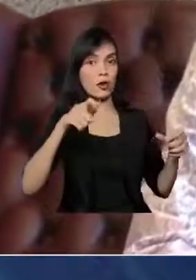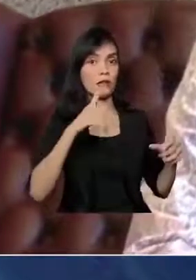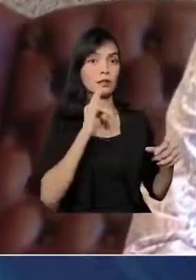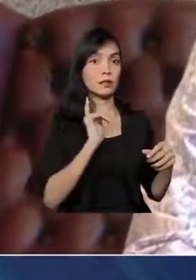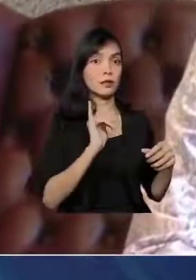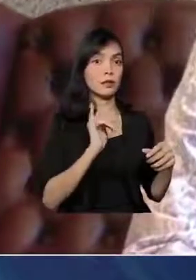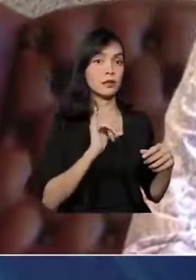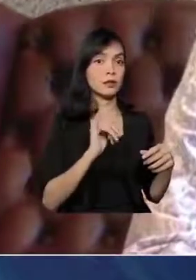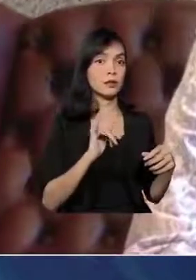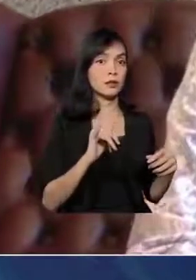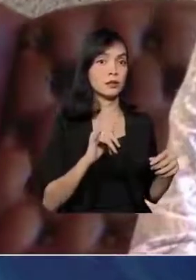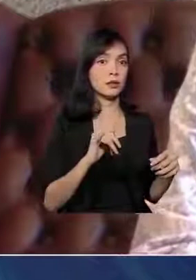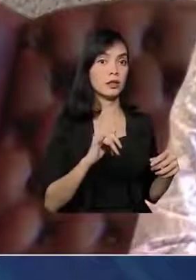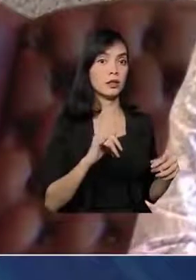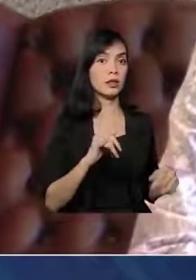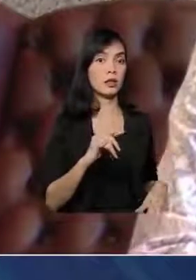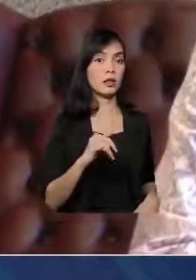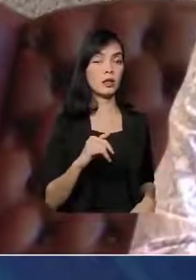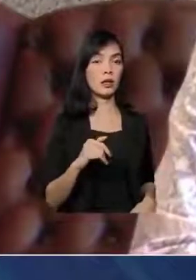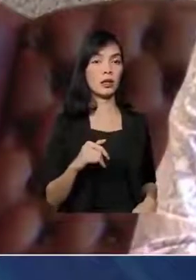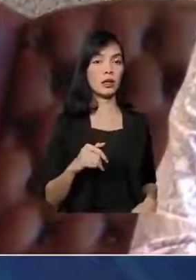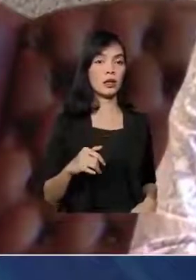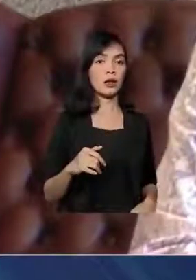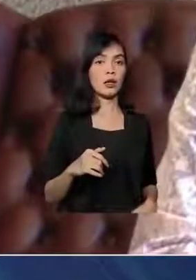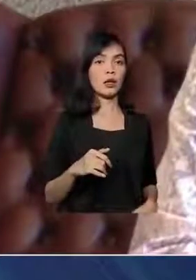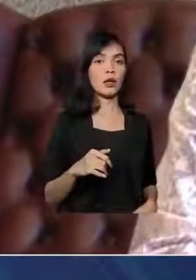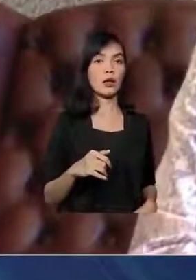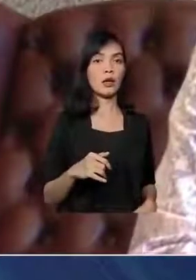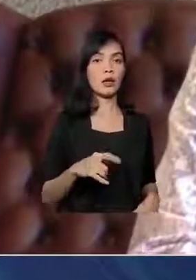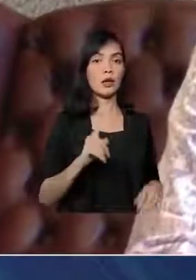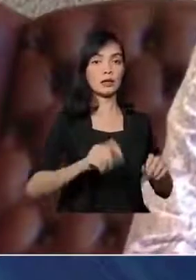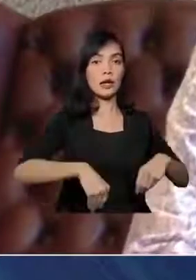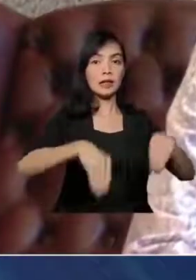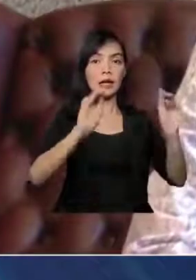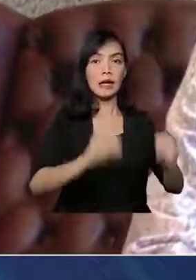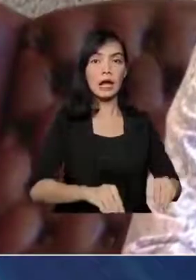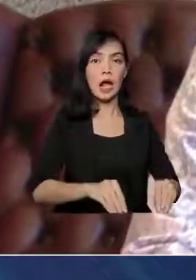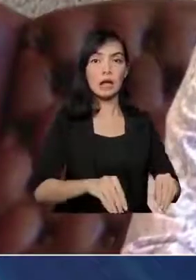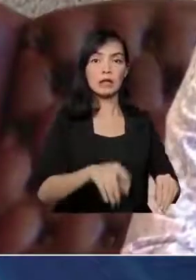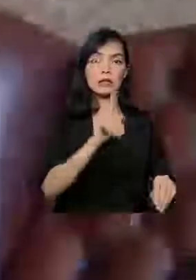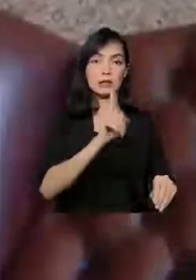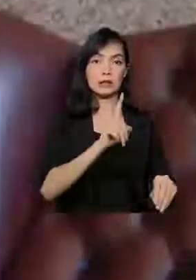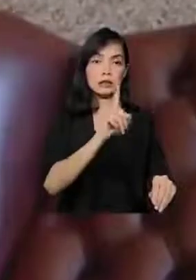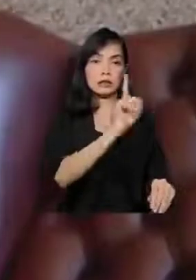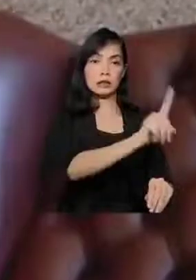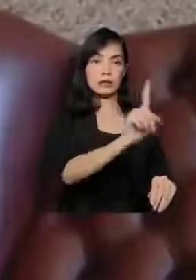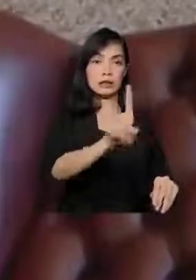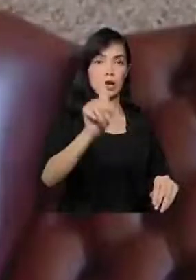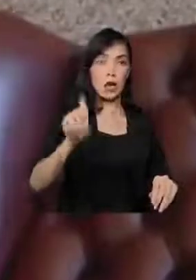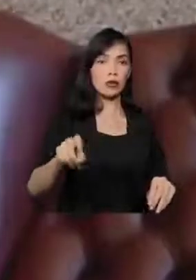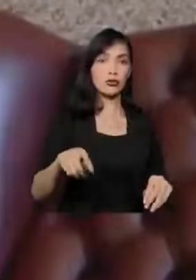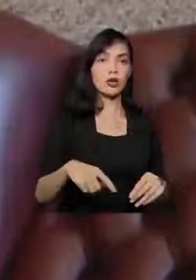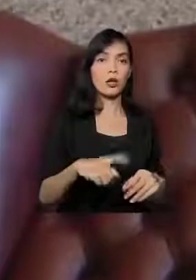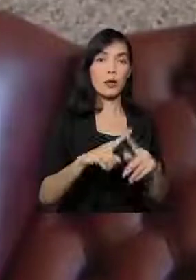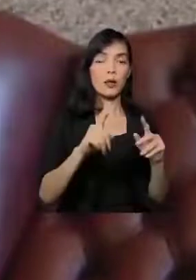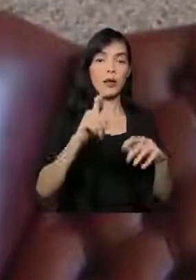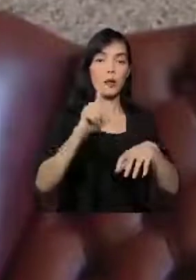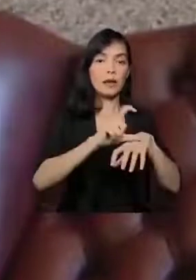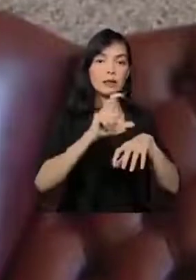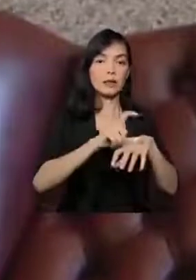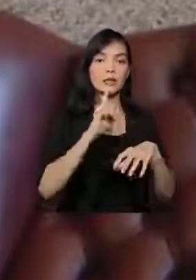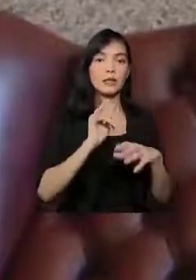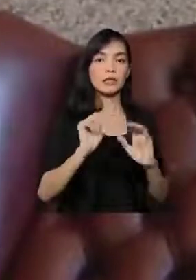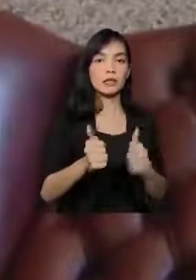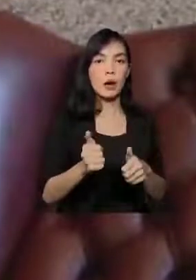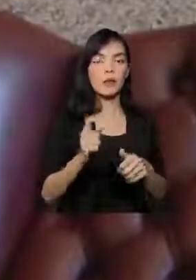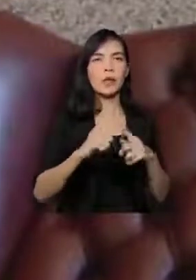sajadah masing-masing tentunya jika tidak membawa sajadah itu disiapkan oleh masjid terjajah Jalan bentuk plastik